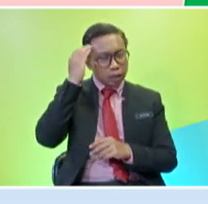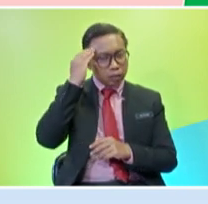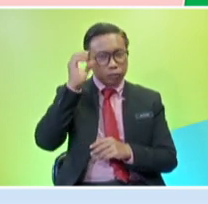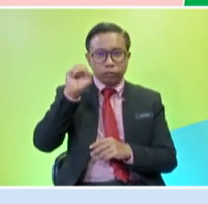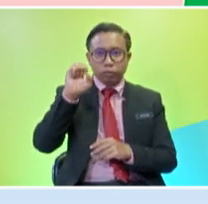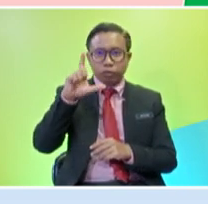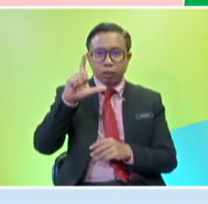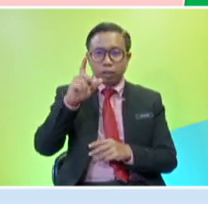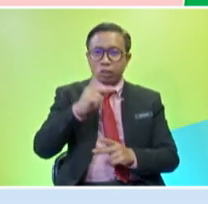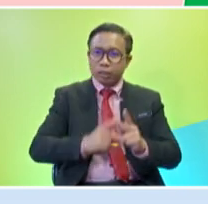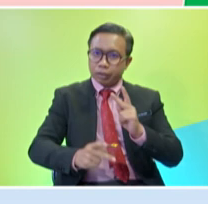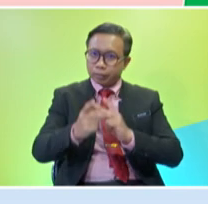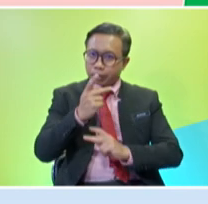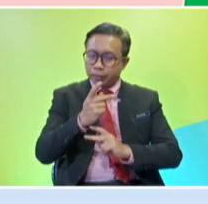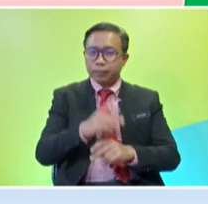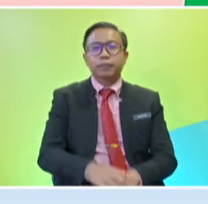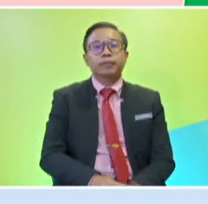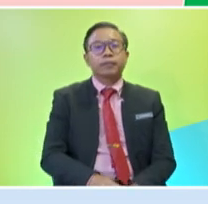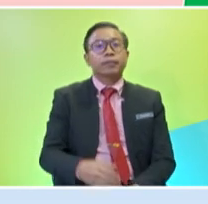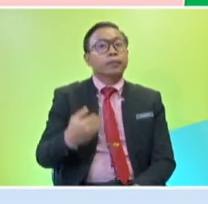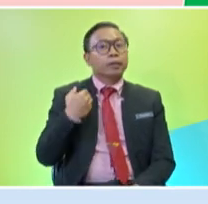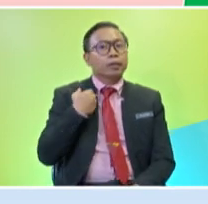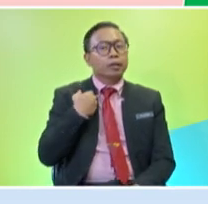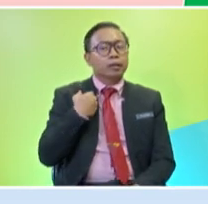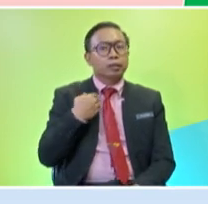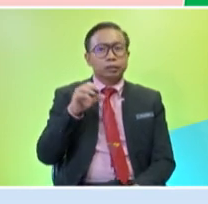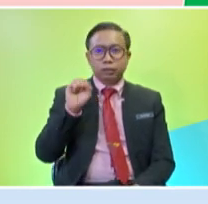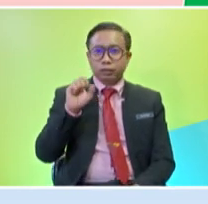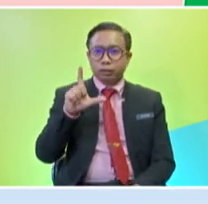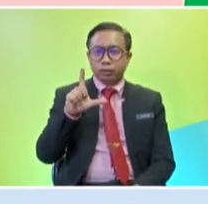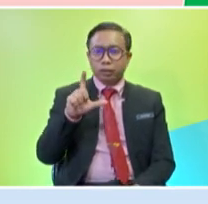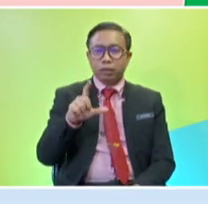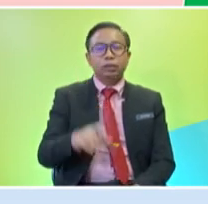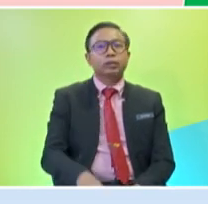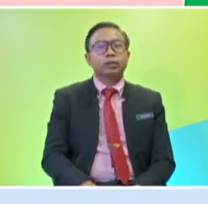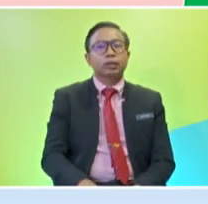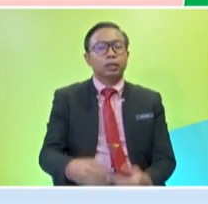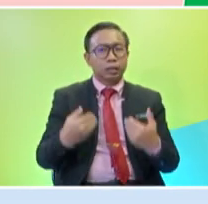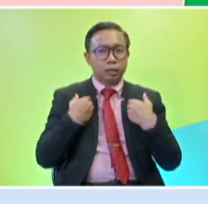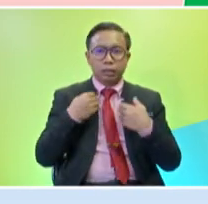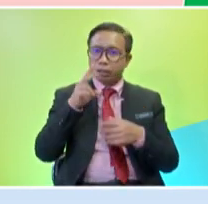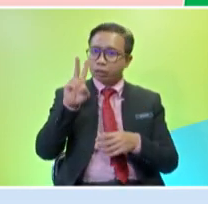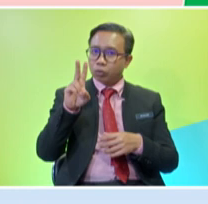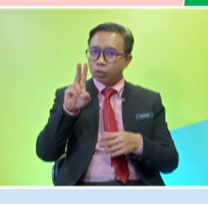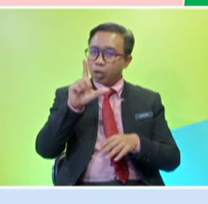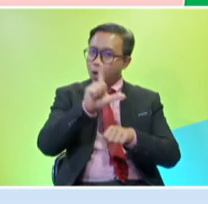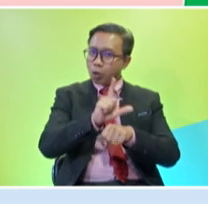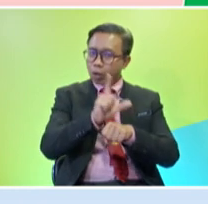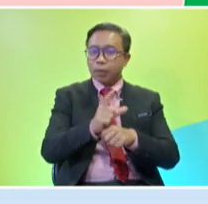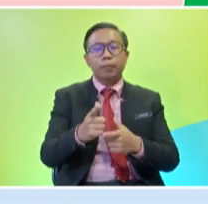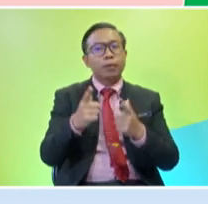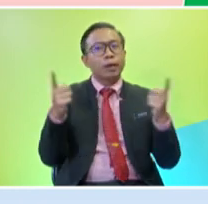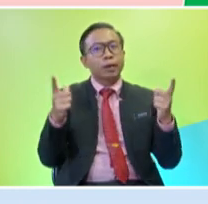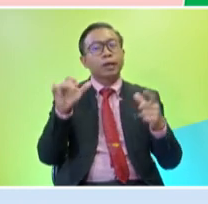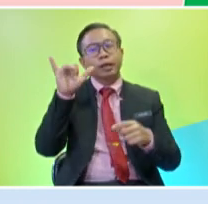kimia jadi sel kimia adalah Sel ringkas ini terdiri daripada dua logam berlainan